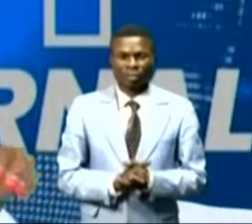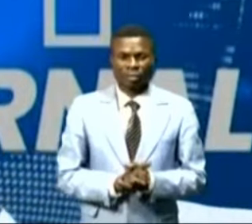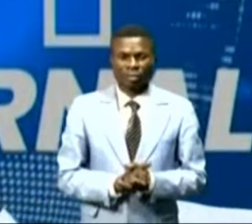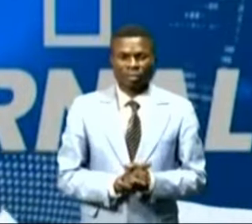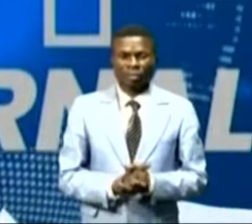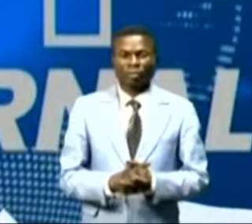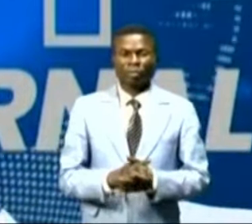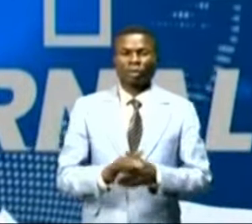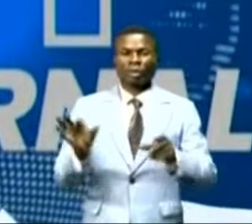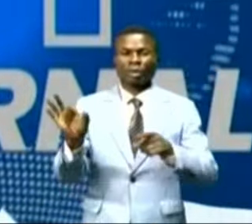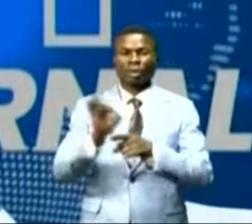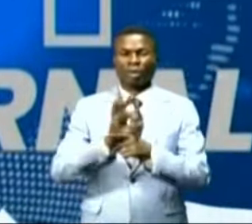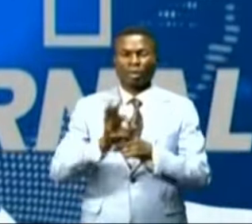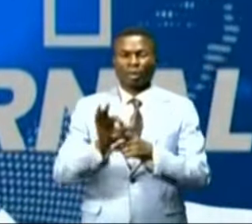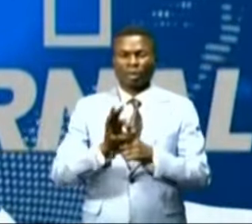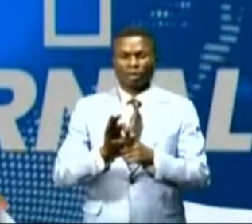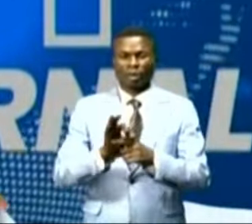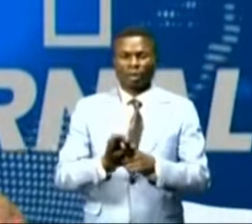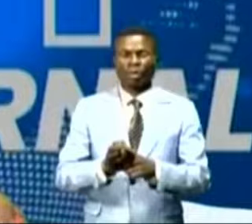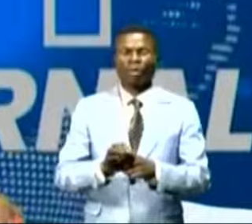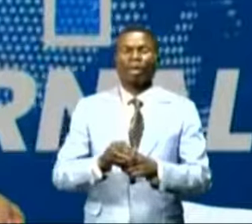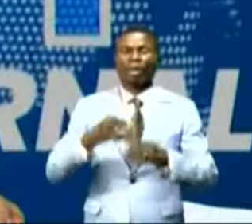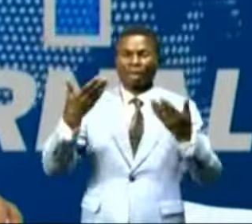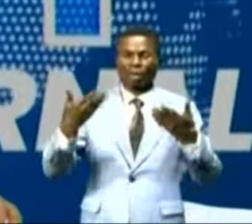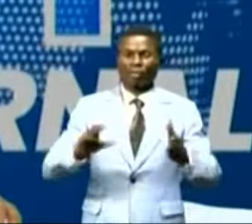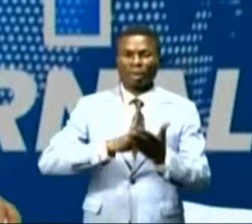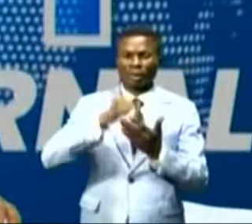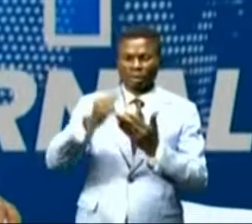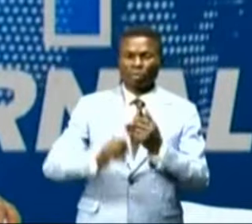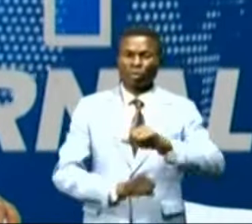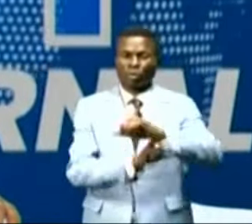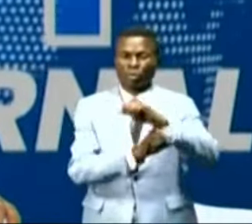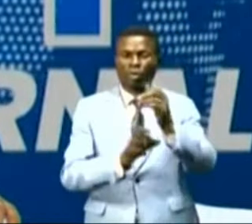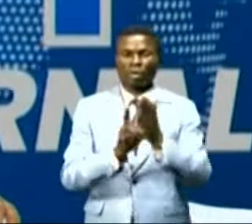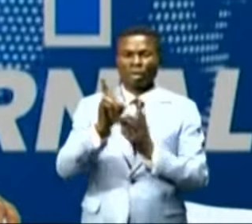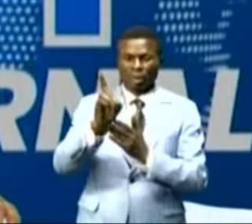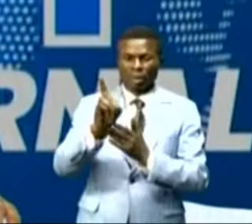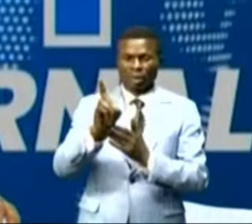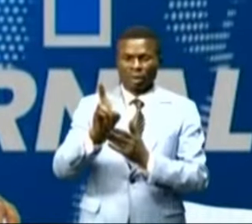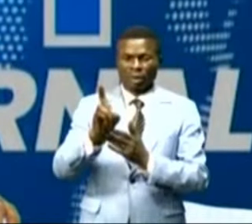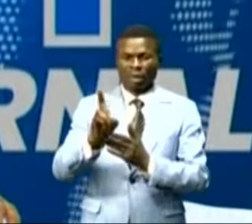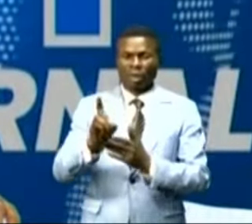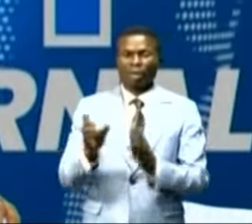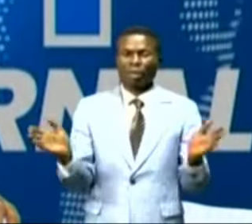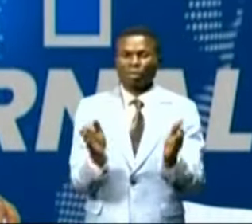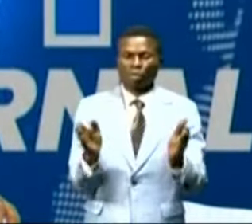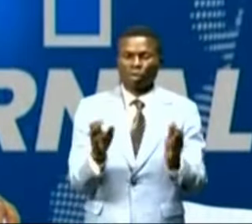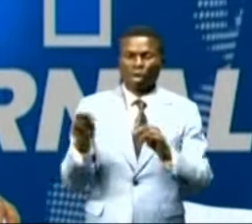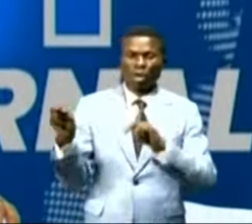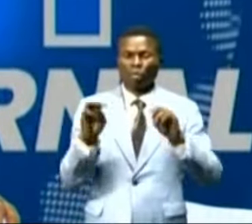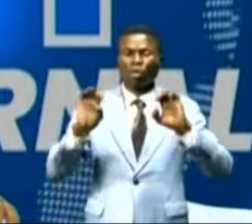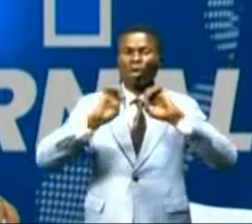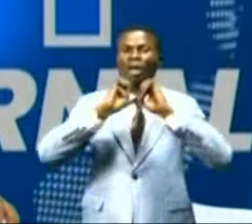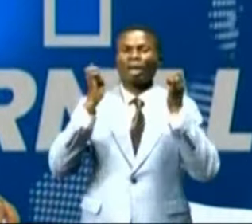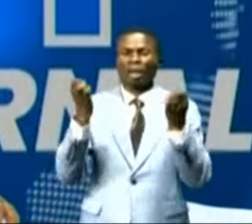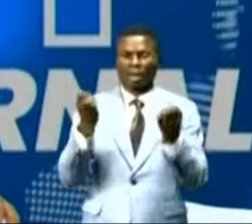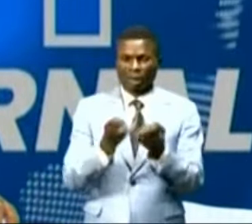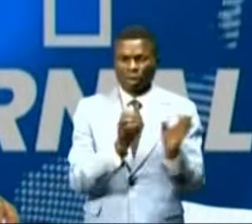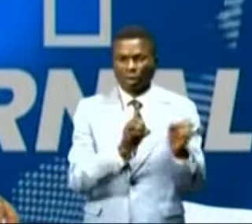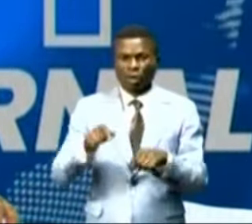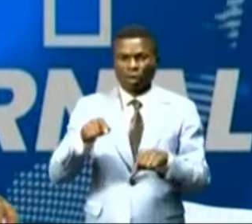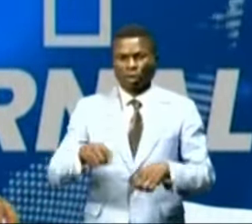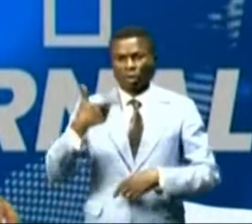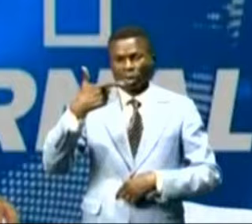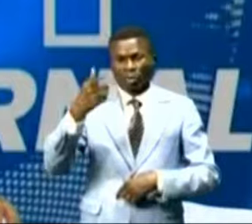Atelier de validation du rapport d'achèvement du projet d'appui au développement des micro, petites et moyennes entreprises tenu ce mardi